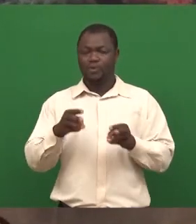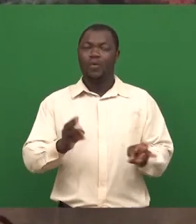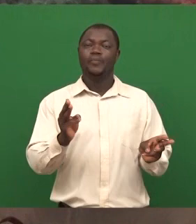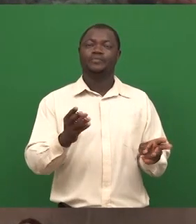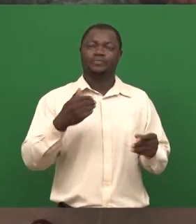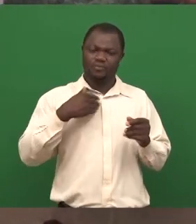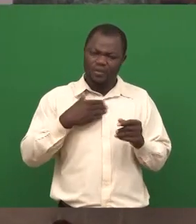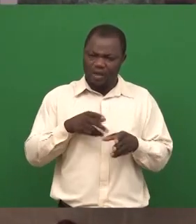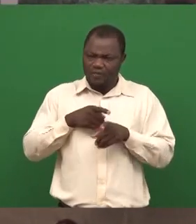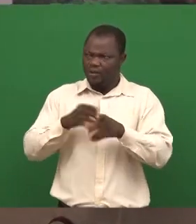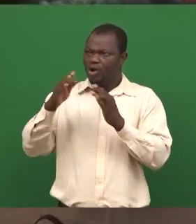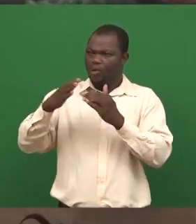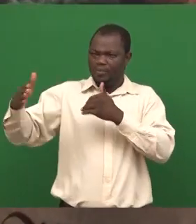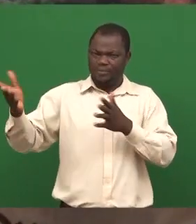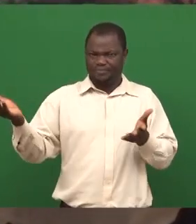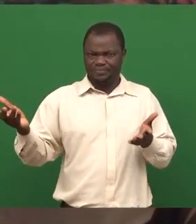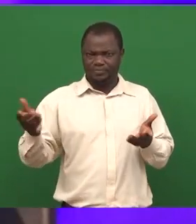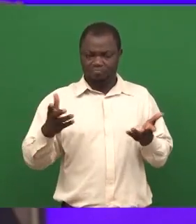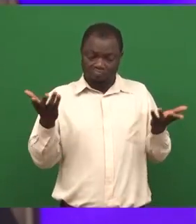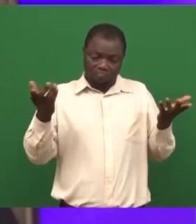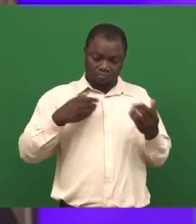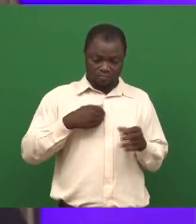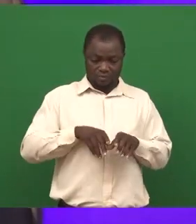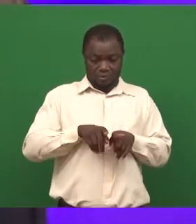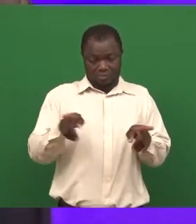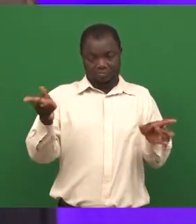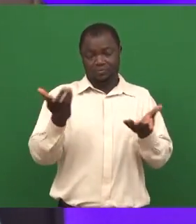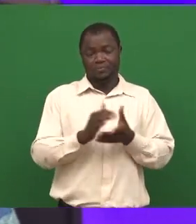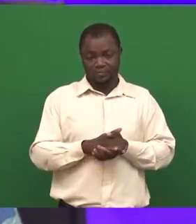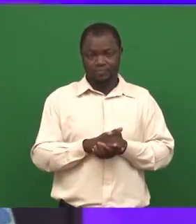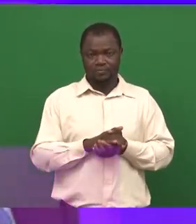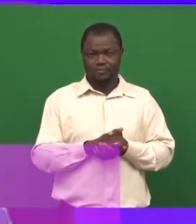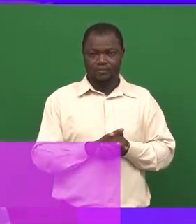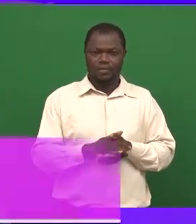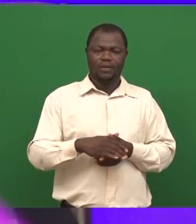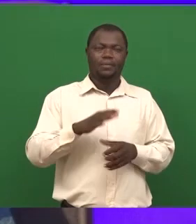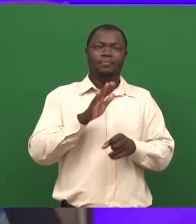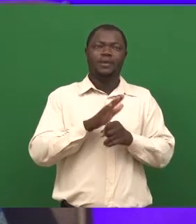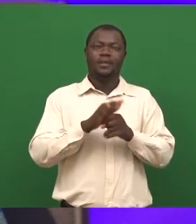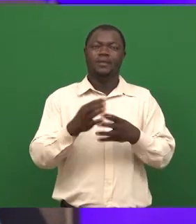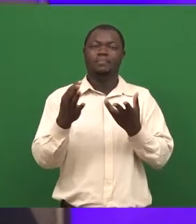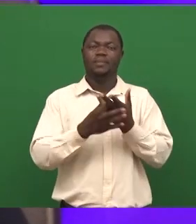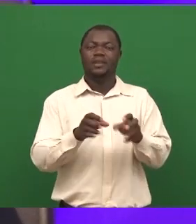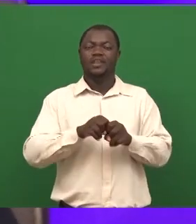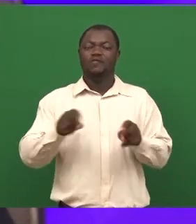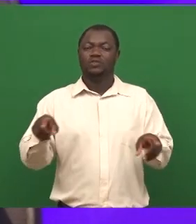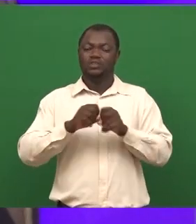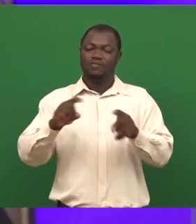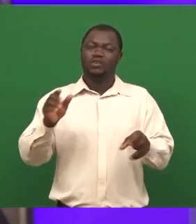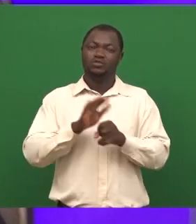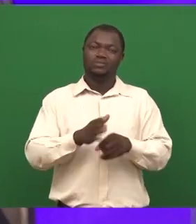muwanano yevavakidzani tinorasika. Ndoyapa muri baba Machakaire? Chimwe chauraya wanano dzakawanda Mai Chisamba